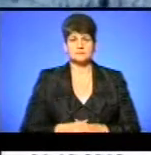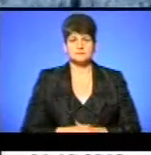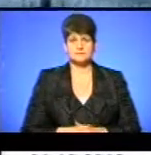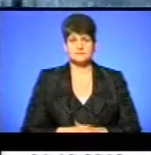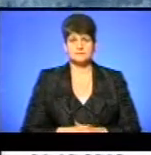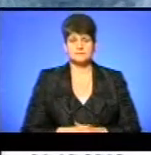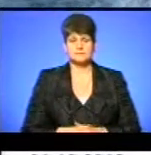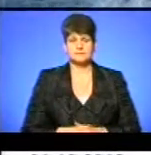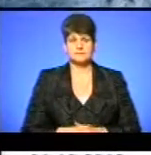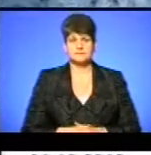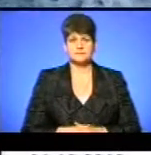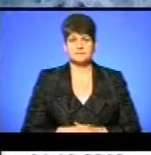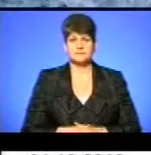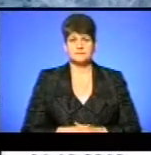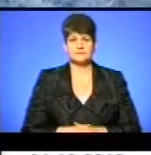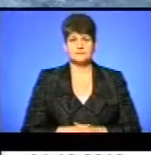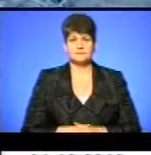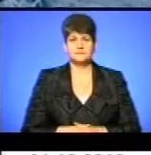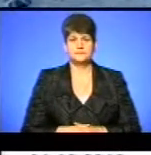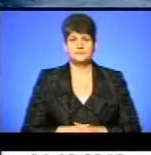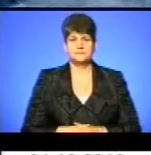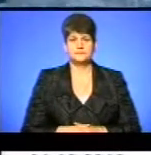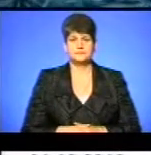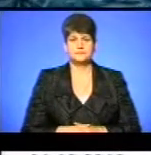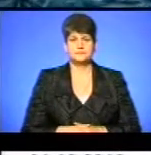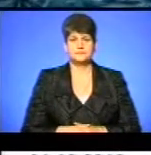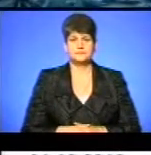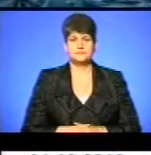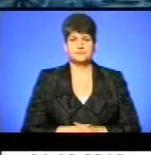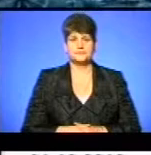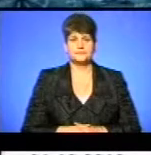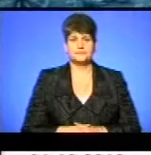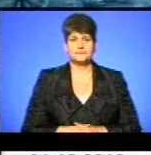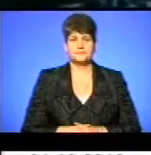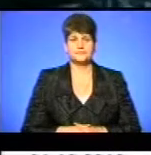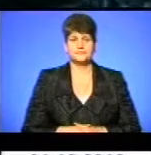На Східному фронті палахотіла велика війна.